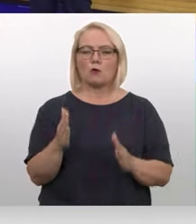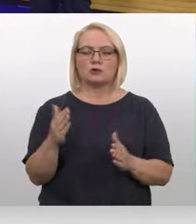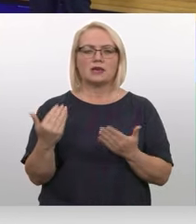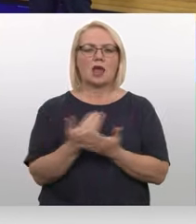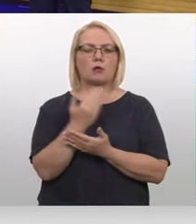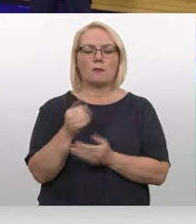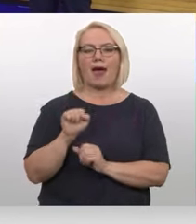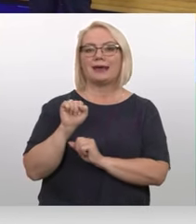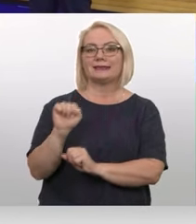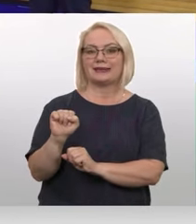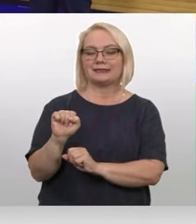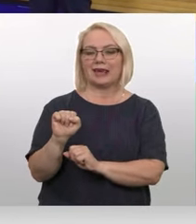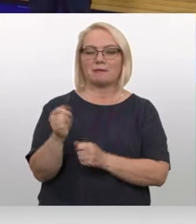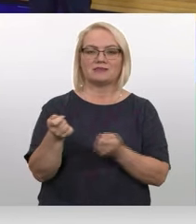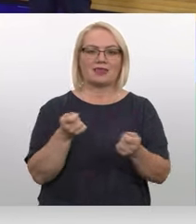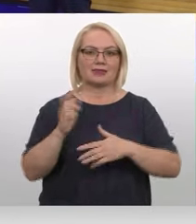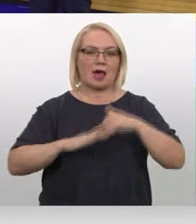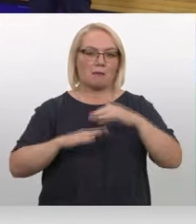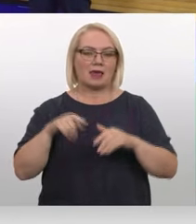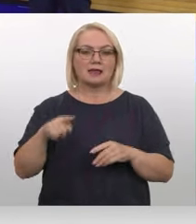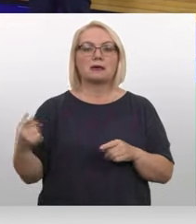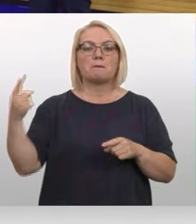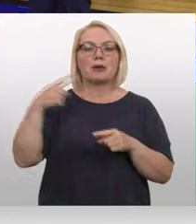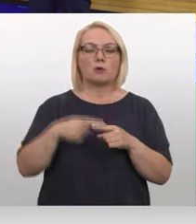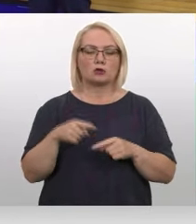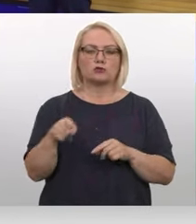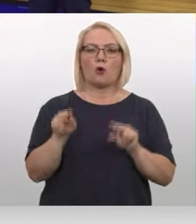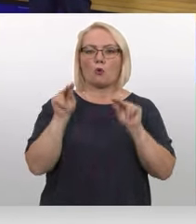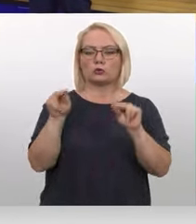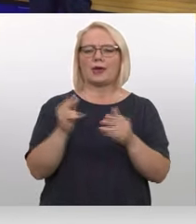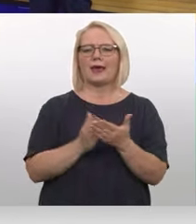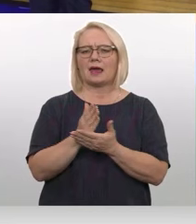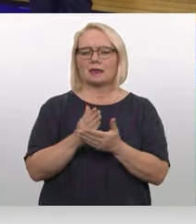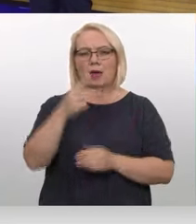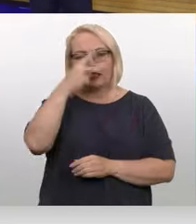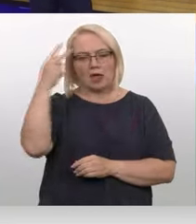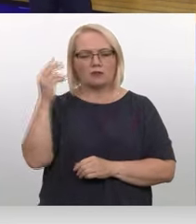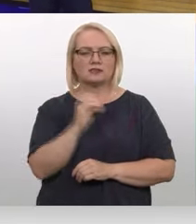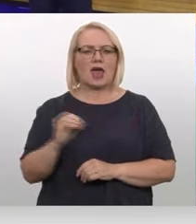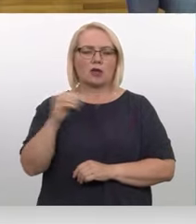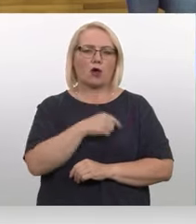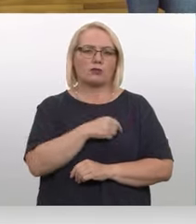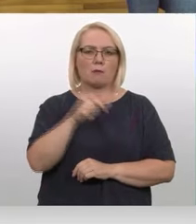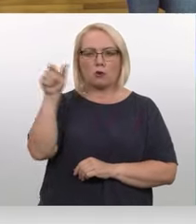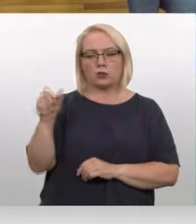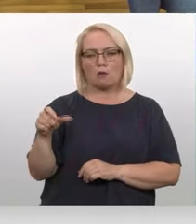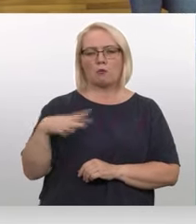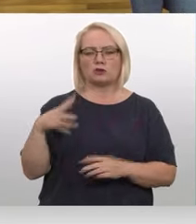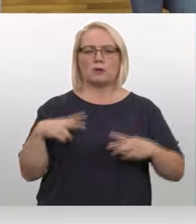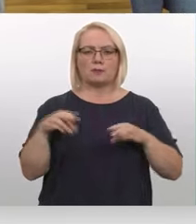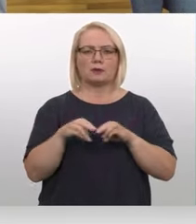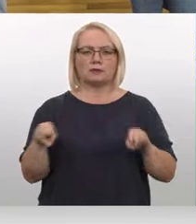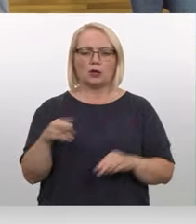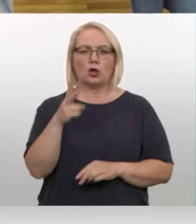aizsardzības portfelim, kurš pirmo reizi tāds ir izveidots, un tas ir uzticēts ilgadējam Lietuvas eirodeputātam un arī bijušajam premjeram